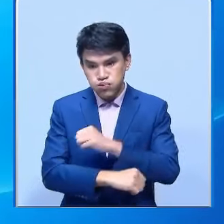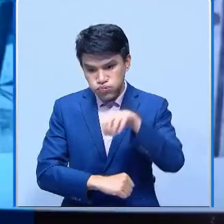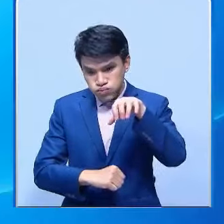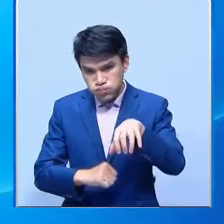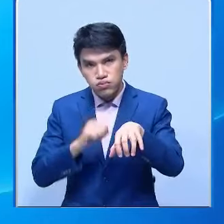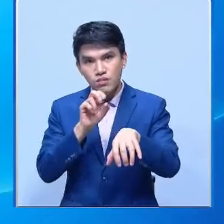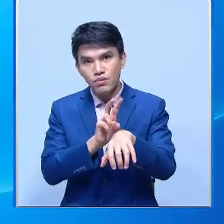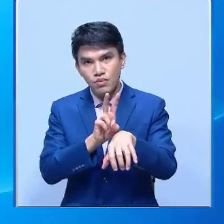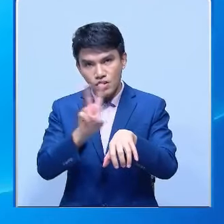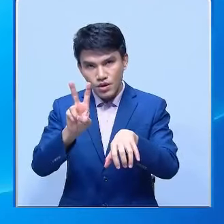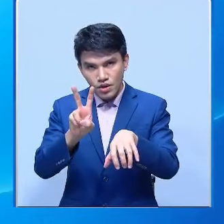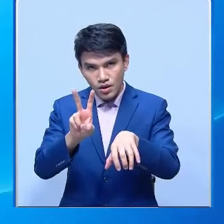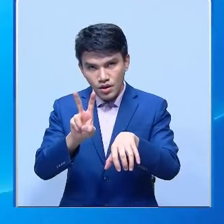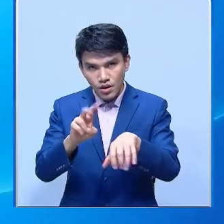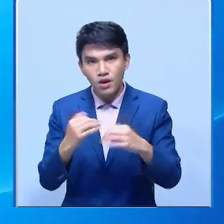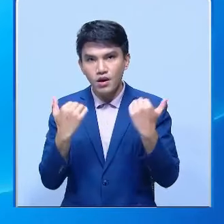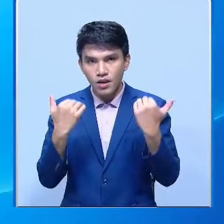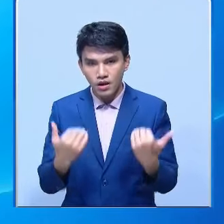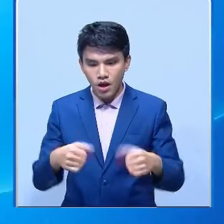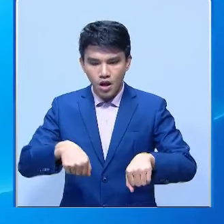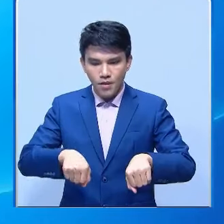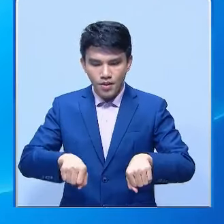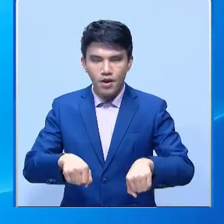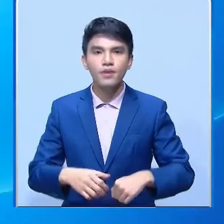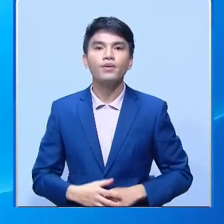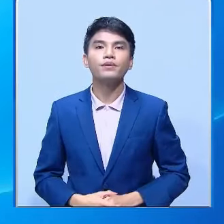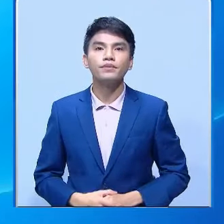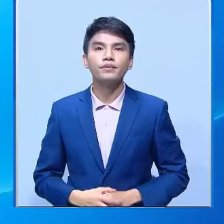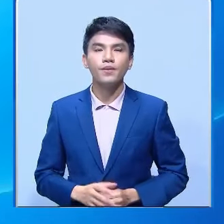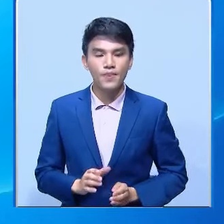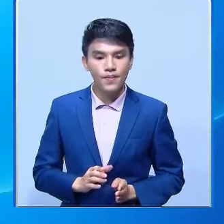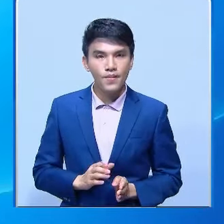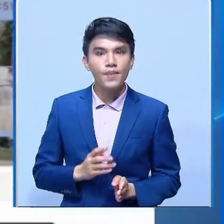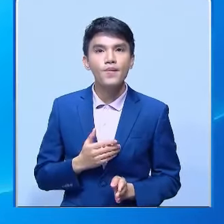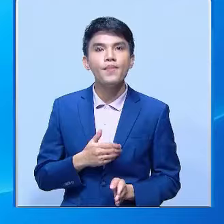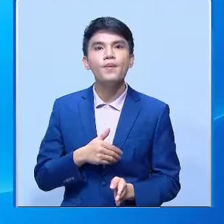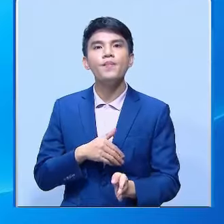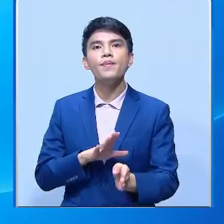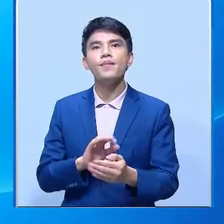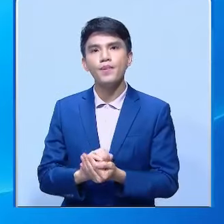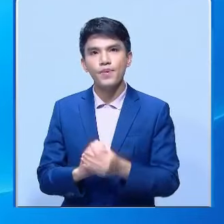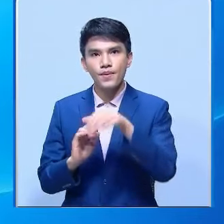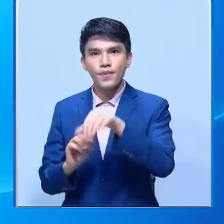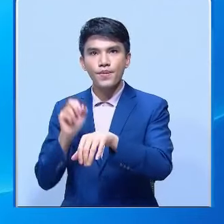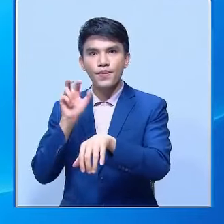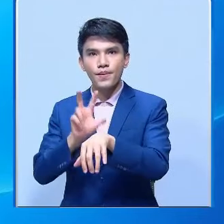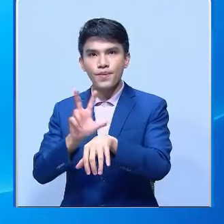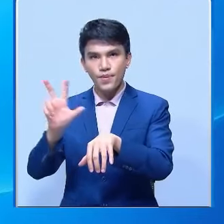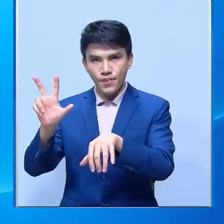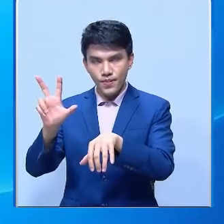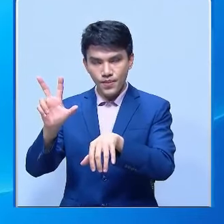งเมื่อกี้ต้องใช้ขาไถอันนี้ก็เอาที่มันมีเครื่องหน่อย ใช่แล้วก็ขี่ออกไปอีกจุดหนึ่งจุดนี้อยู่